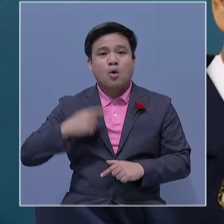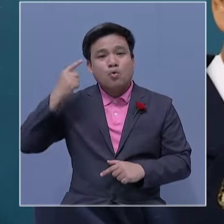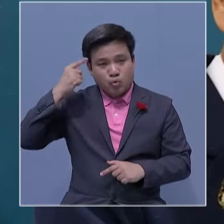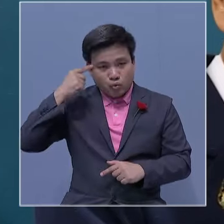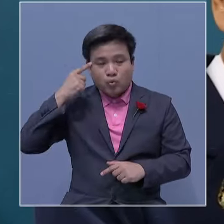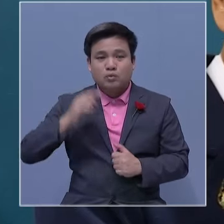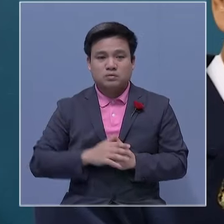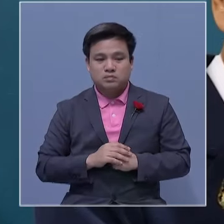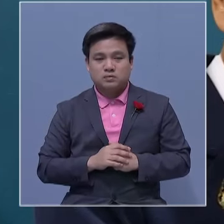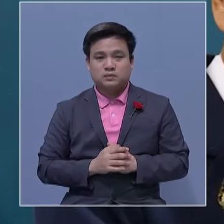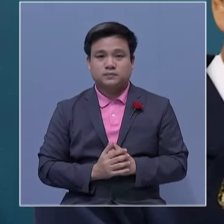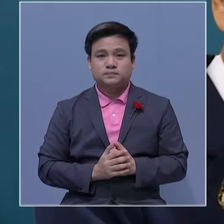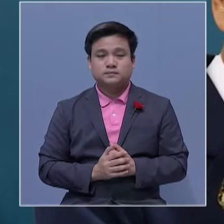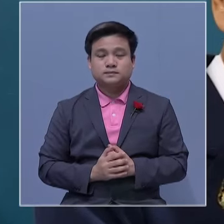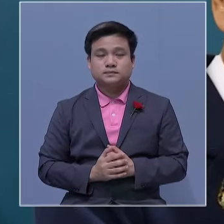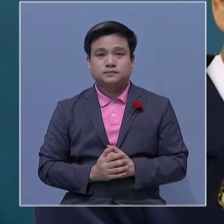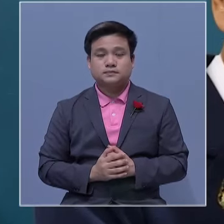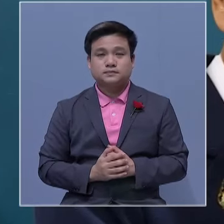อยู่นี่บอกแบบนี้นะ